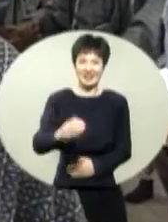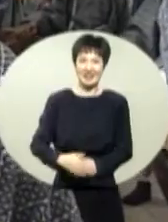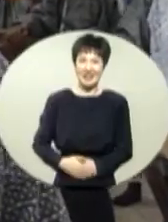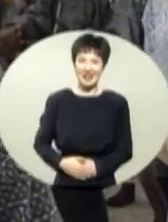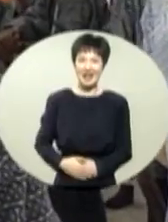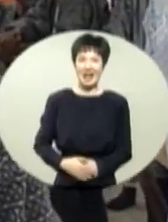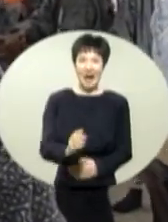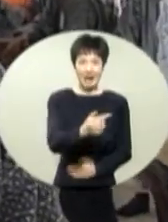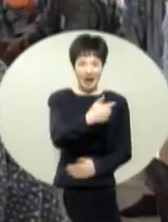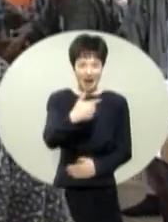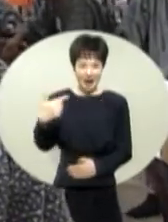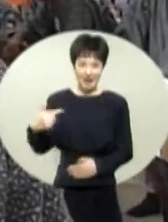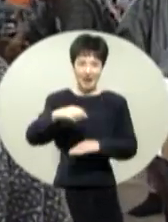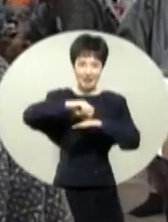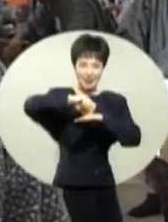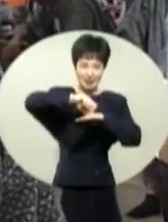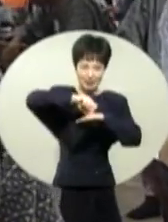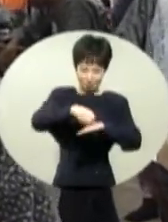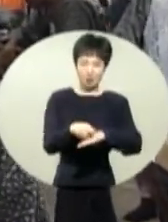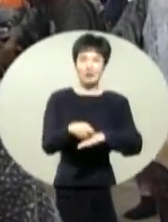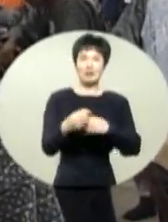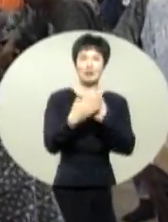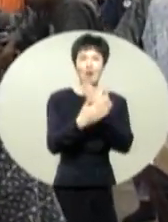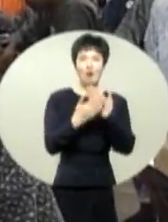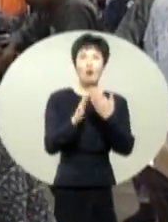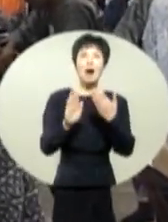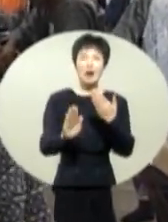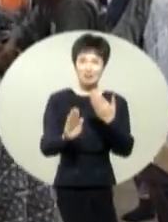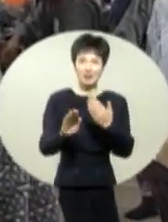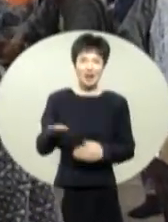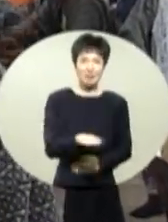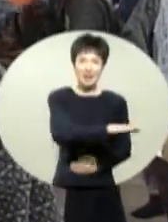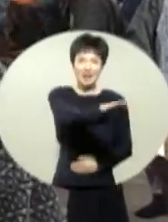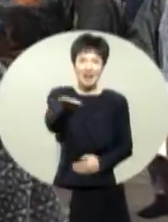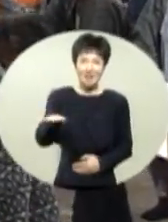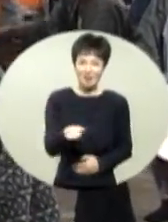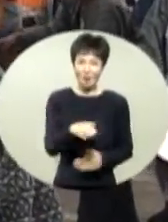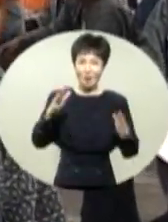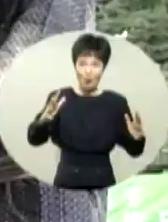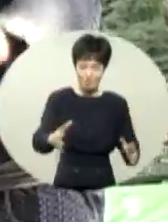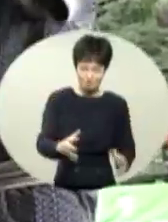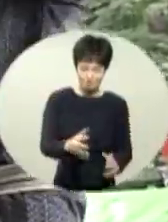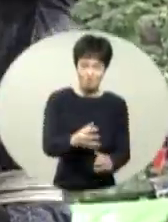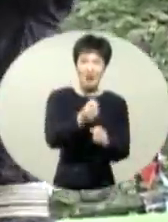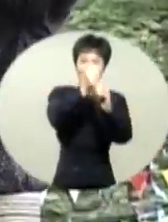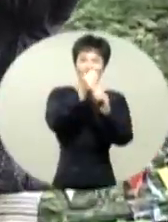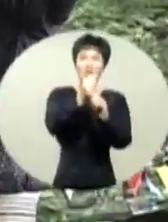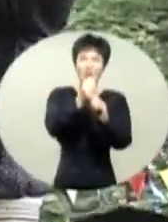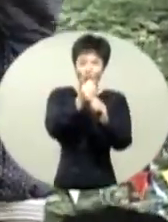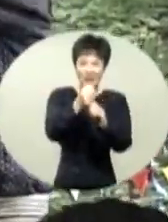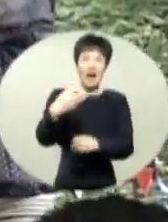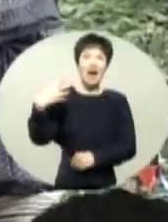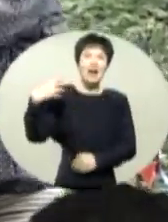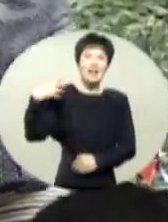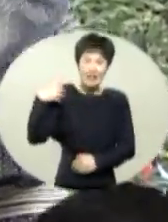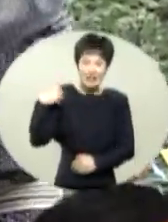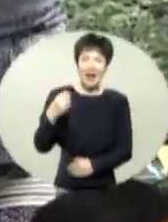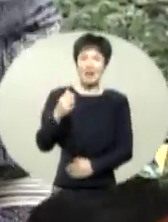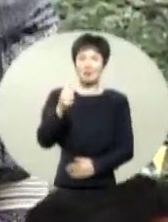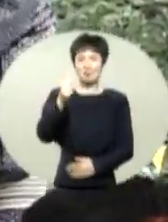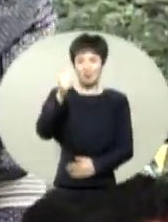なりきついところもありますけど、そういうガンと皆さんを引っ張っていくような、そういうリーダーシップのところ